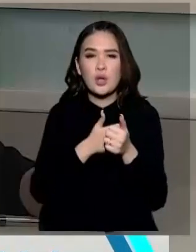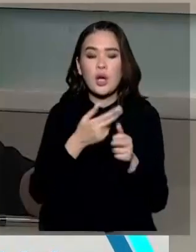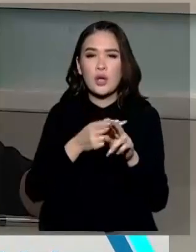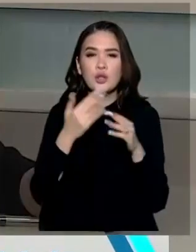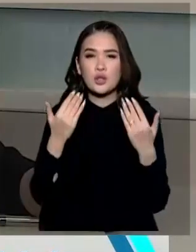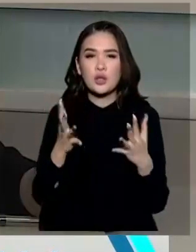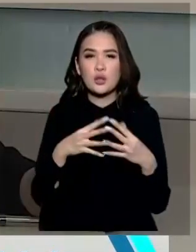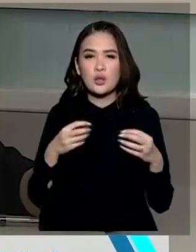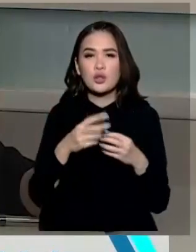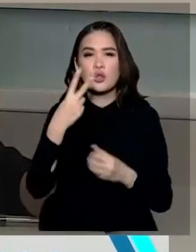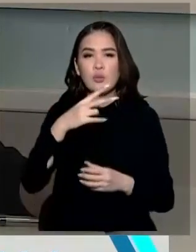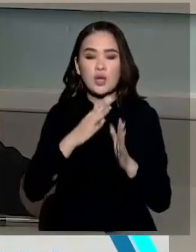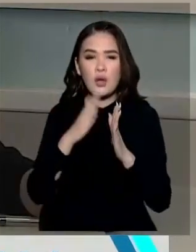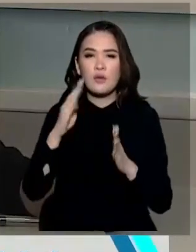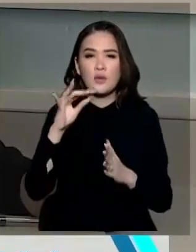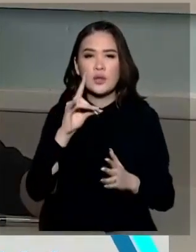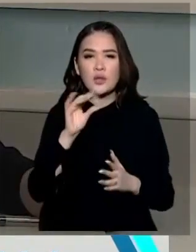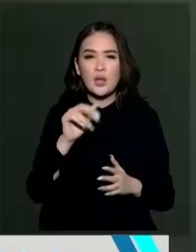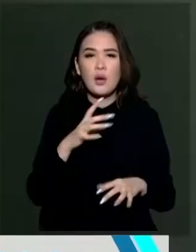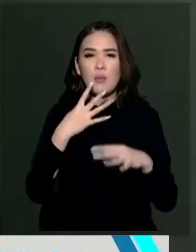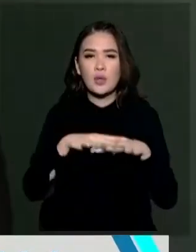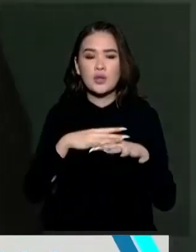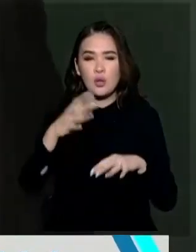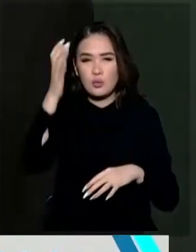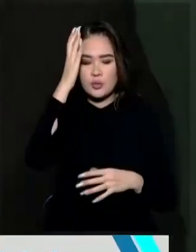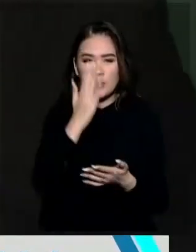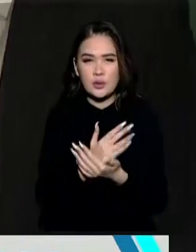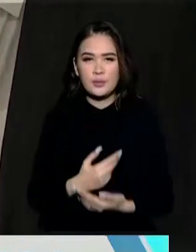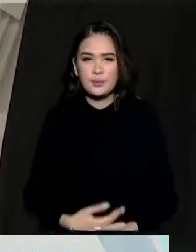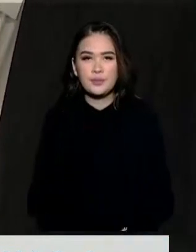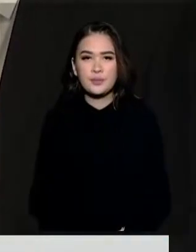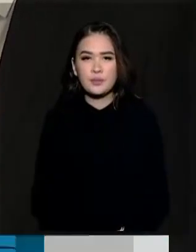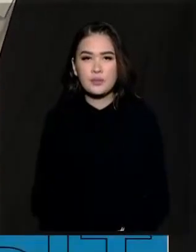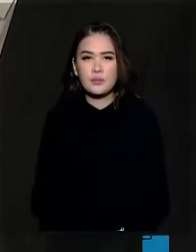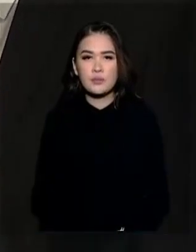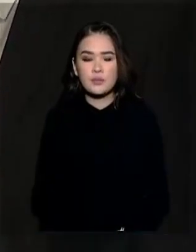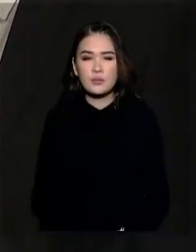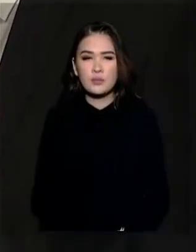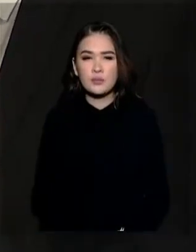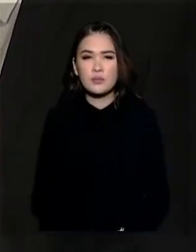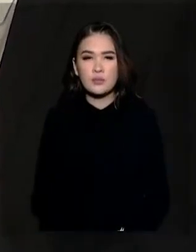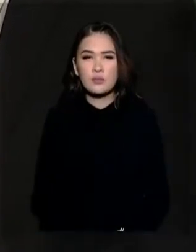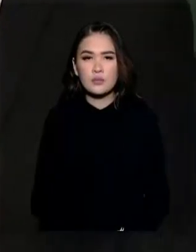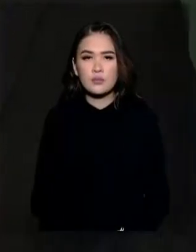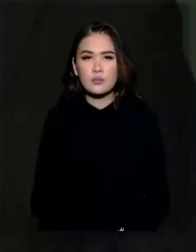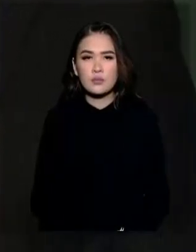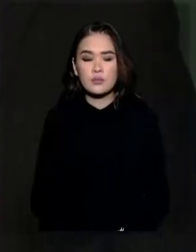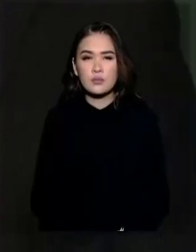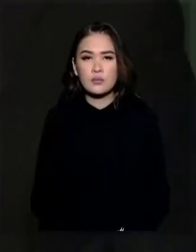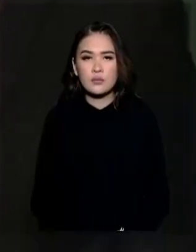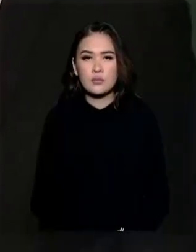оның әулетінде 20-дан астам физик, математик ғалым бар. Асылбек Тойбек, Нұрдәулет Қарабаев, Жібек жолы.